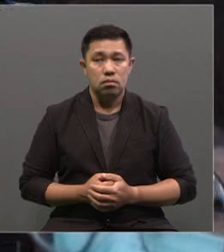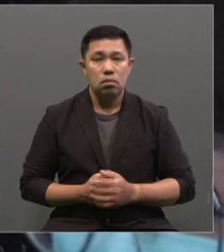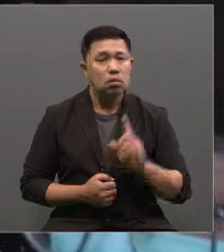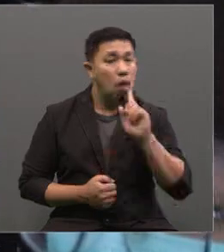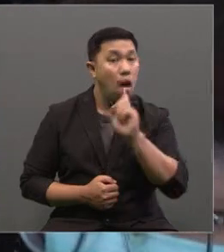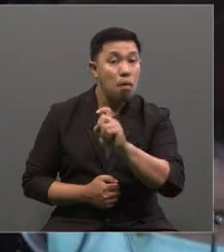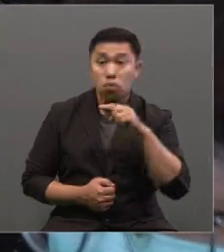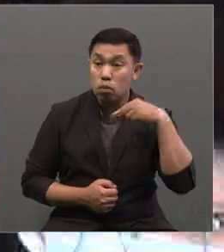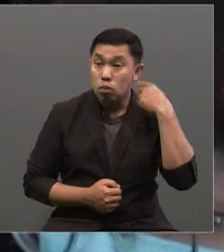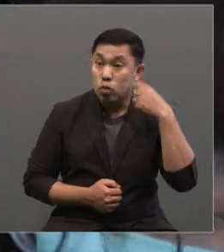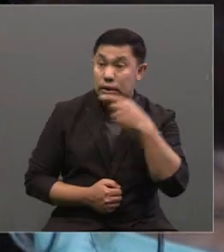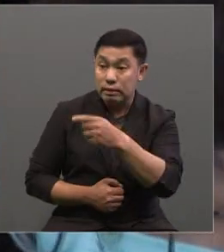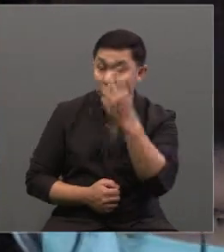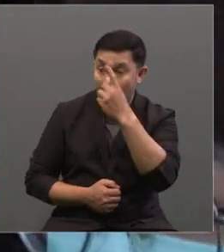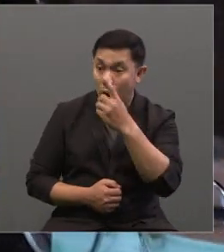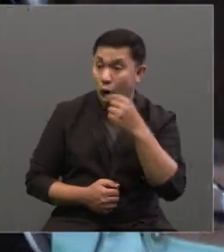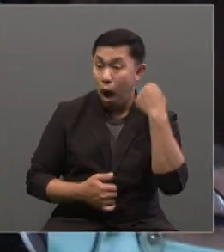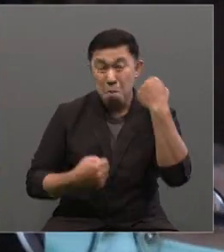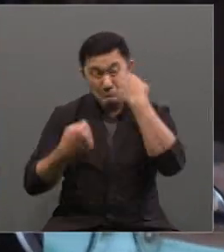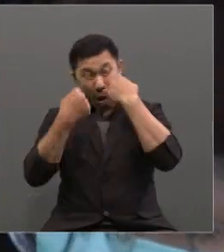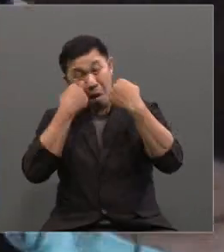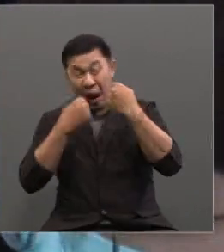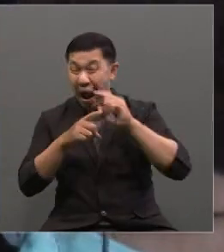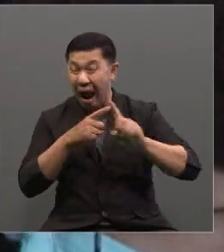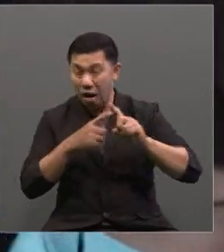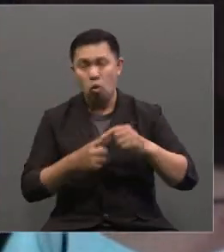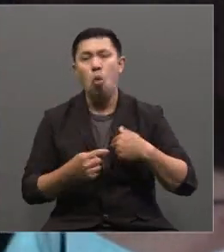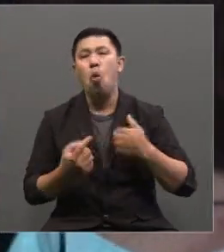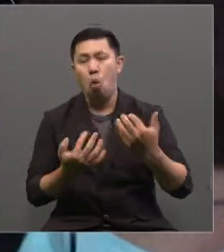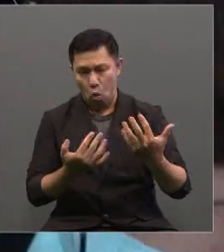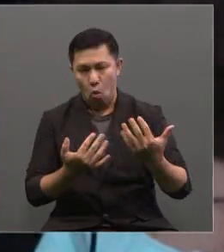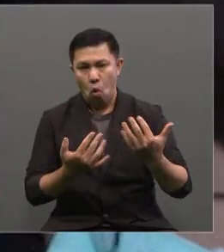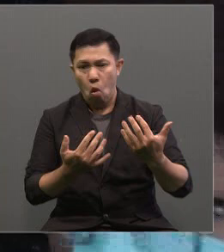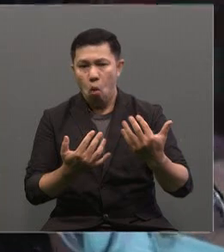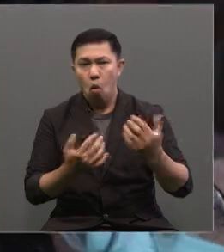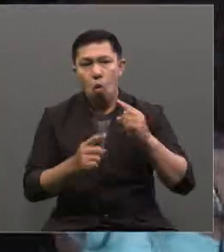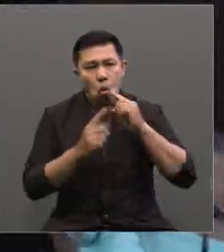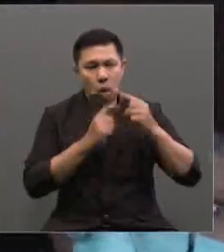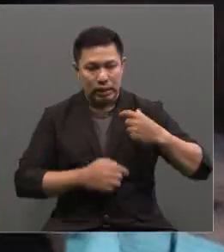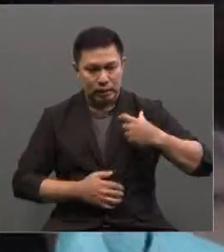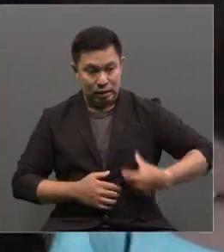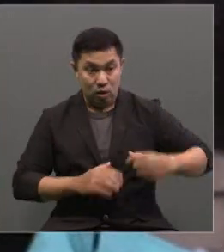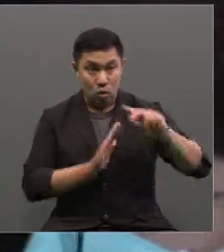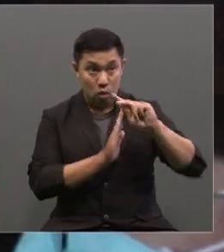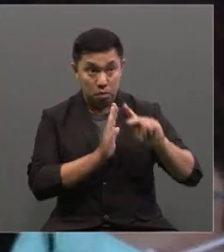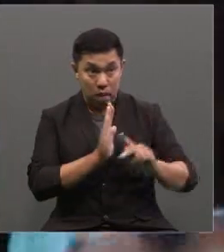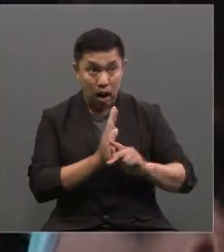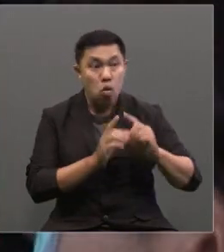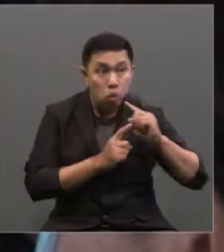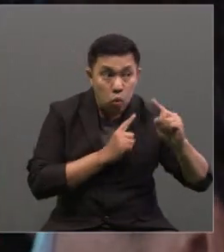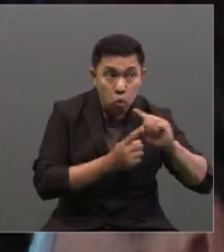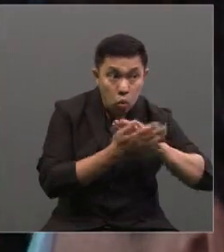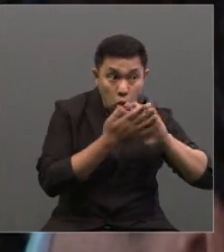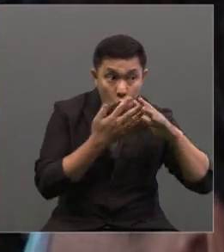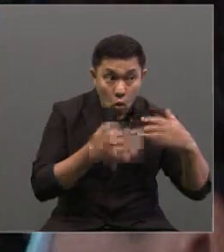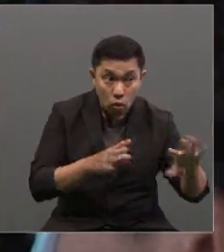ายจะไปแจ้งความ สนองทองหล่อ ส่วนในเรื่องของคดีอะค่ะก็เดี๋ยวรอเดี๋ยวดูรอคุยกับทนายหรืออะไรให้เรียบร้อยแล้วเดี๋ยวยังไงเดี๋ย